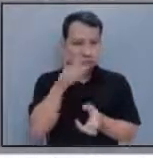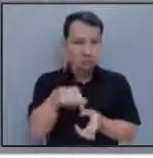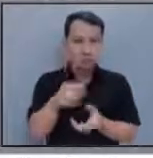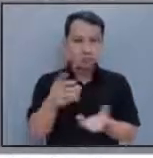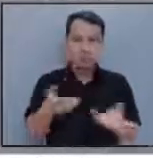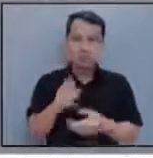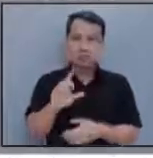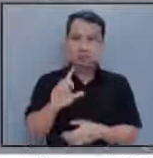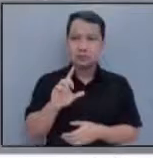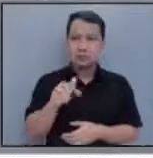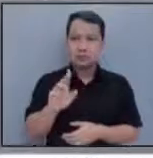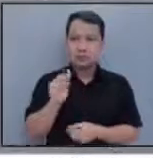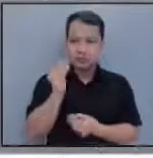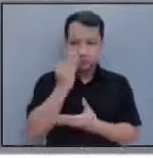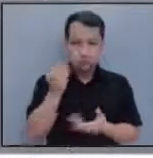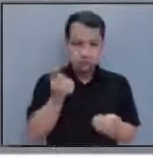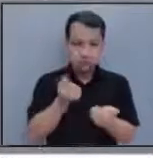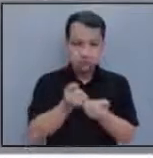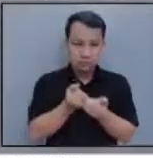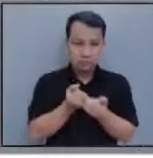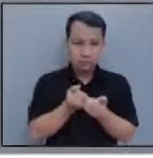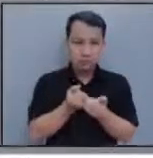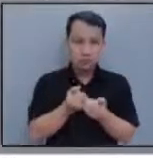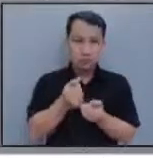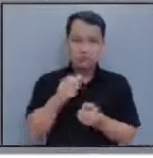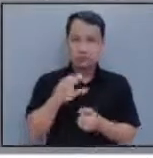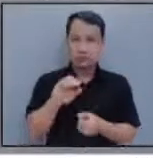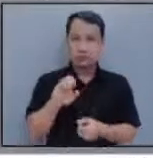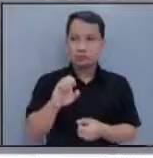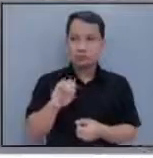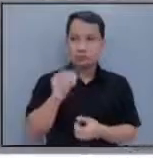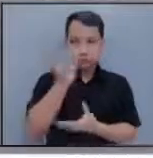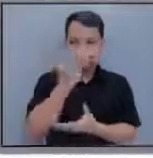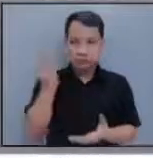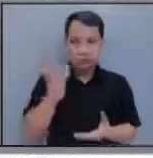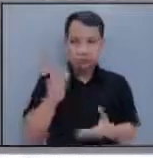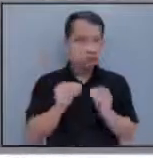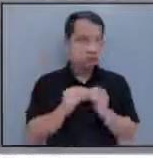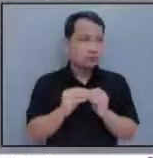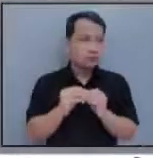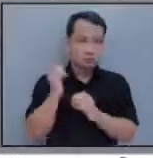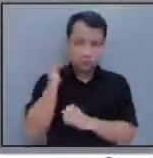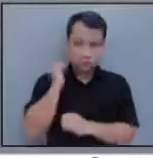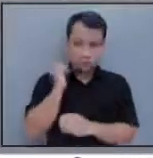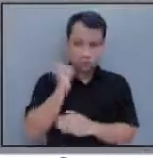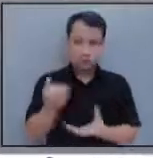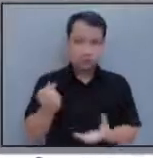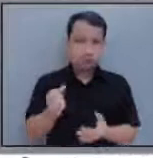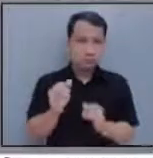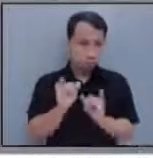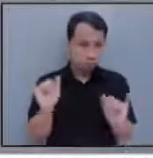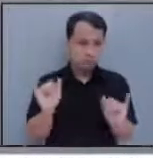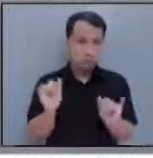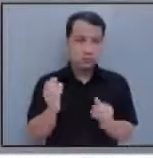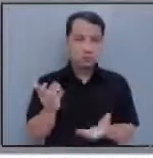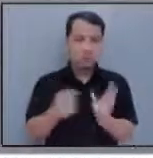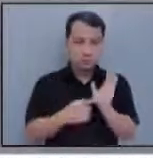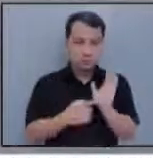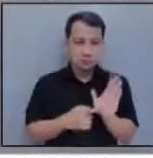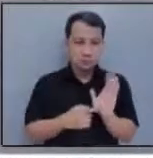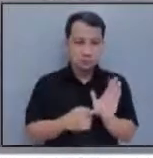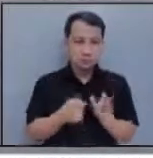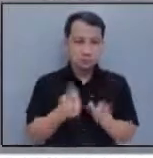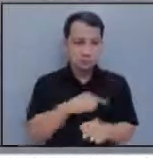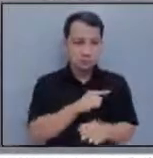should also support his executive agenda. And the respective sangguniyans as well should enact